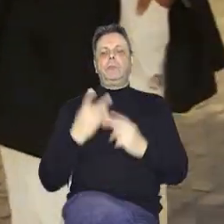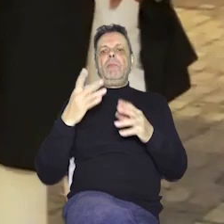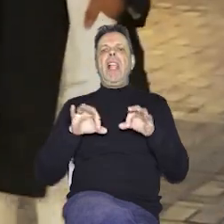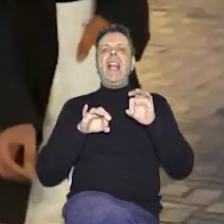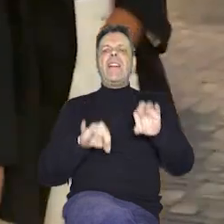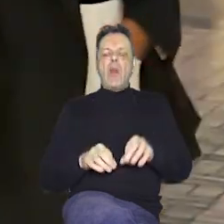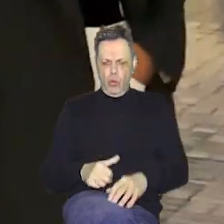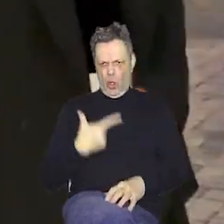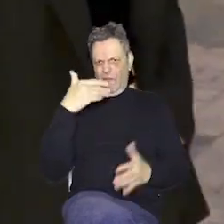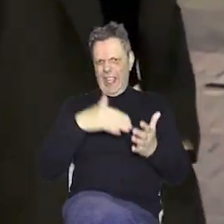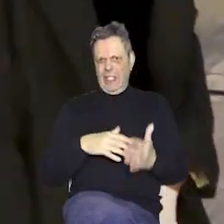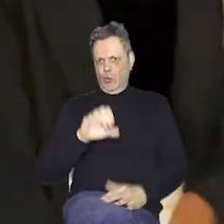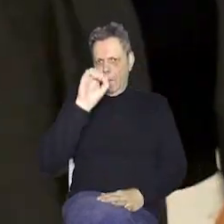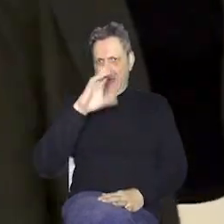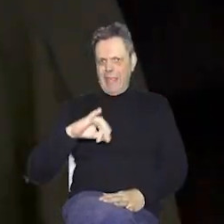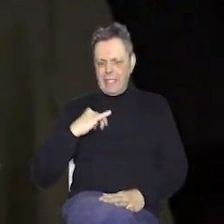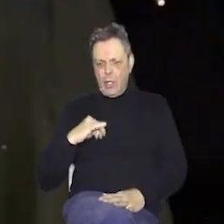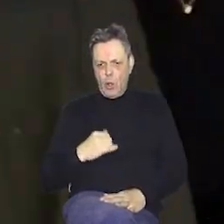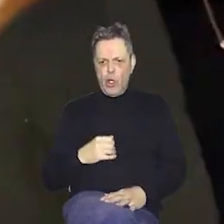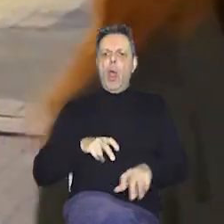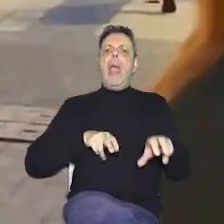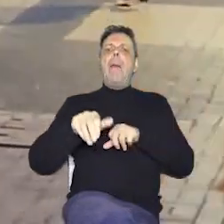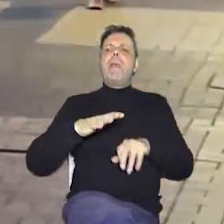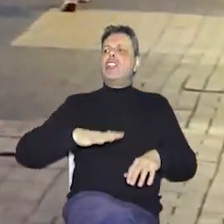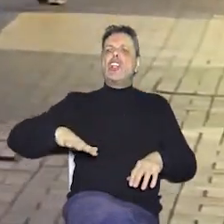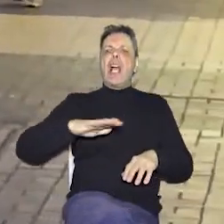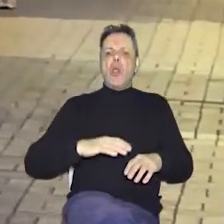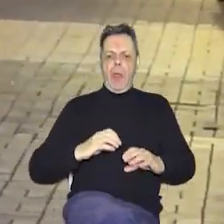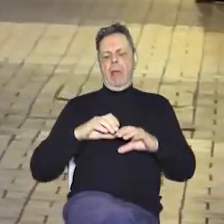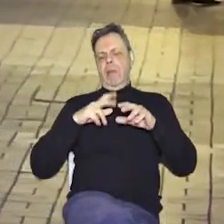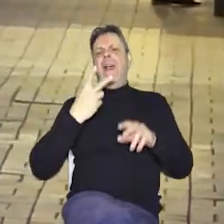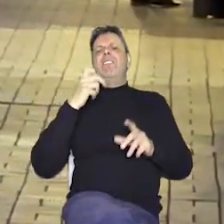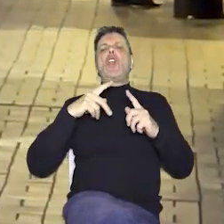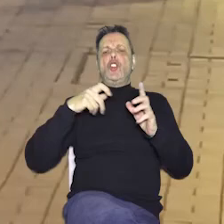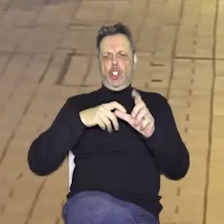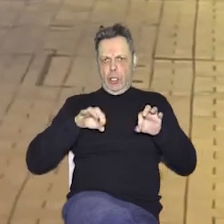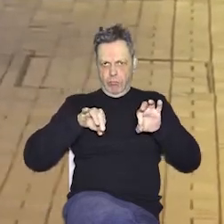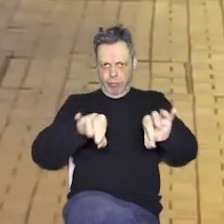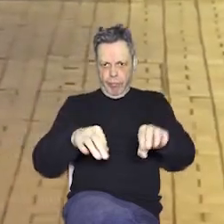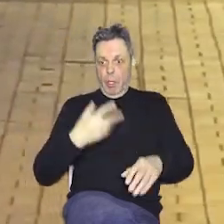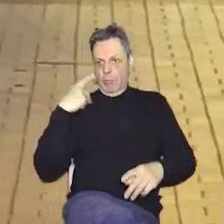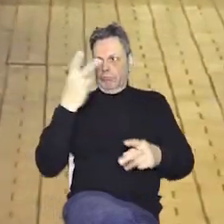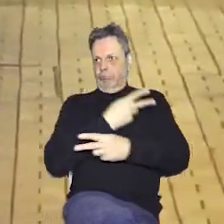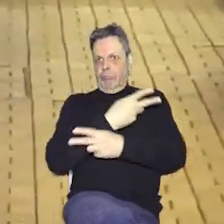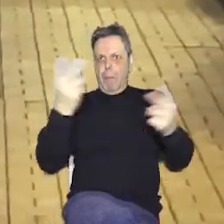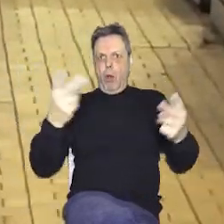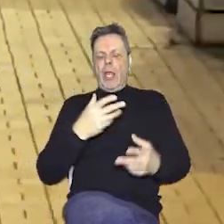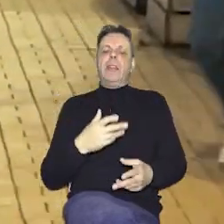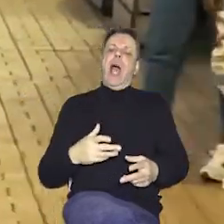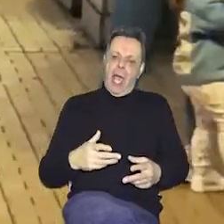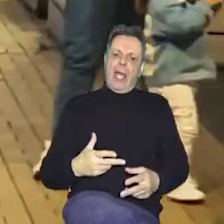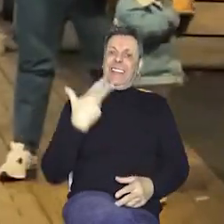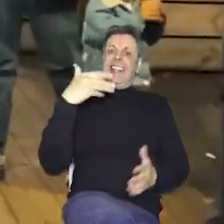Glavna ulica i od 2015. godine pješačka zona je Bulevar Vitoša, s kojeg se pruža krasan pogled na